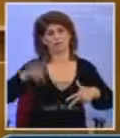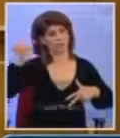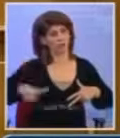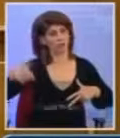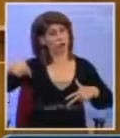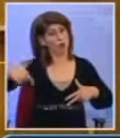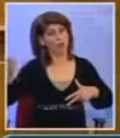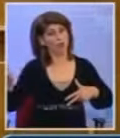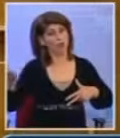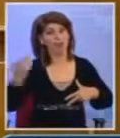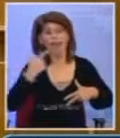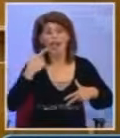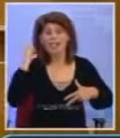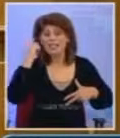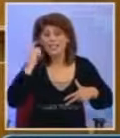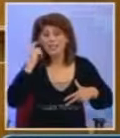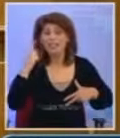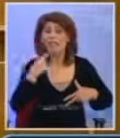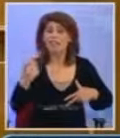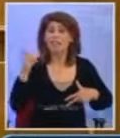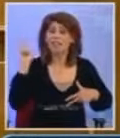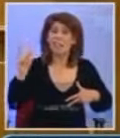Φανταστείτε τι θα λέγατε κατά του Γιούνκερ,